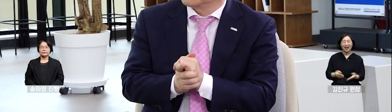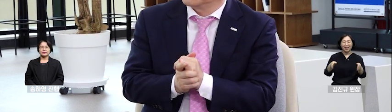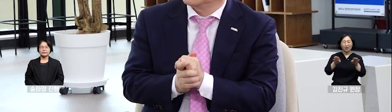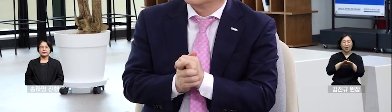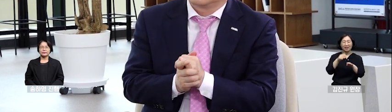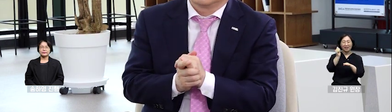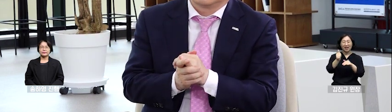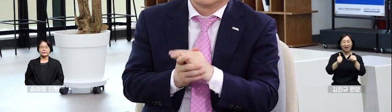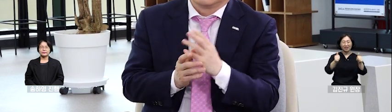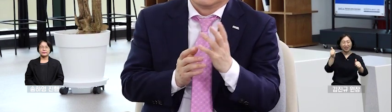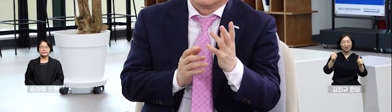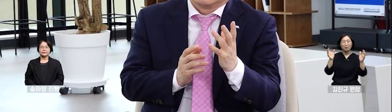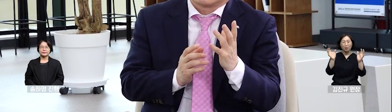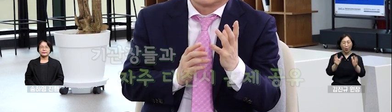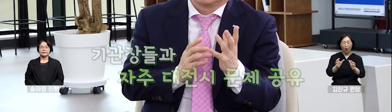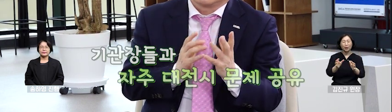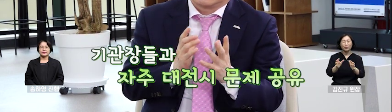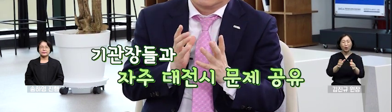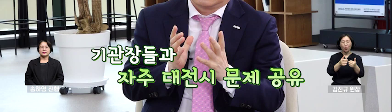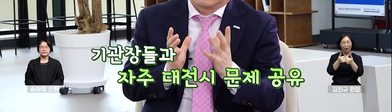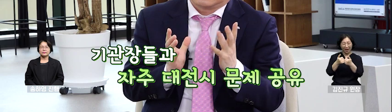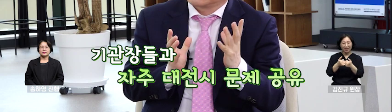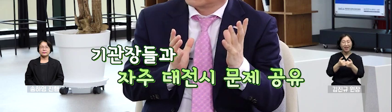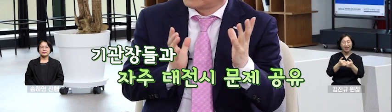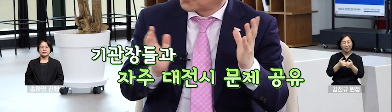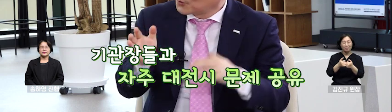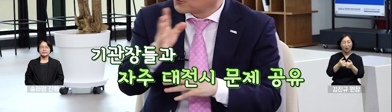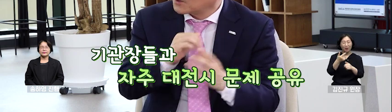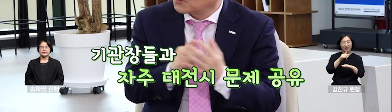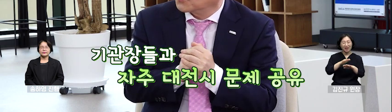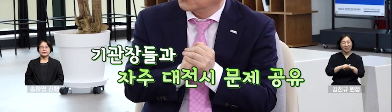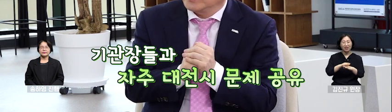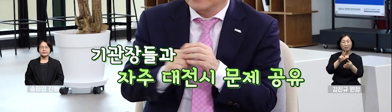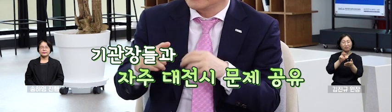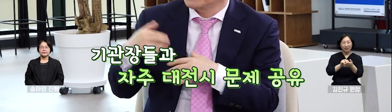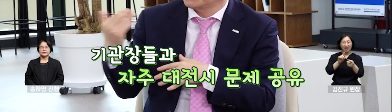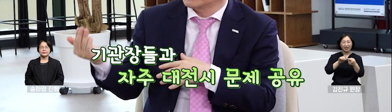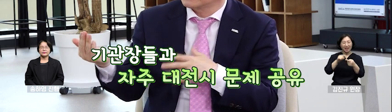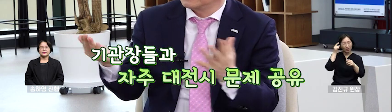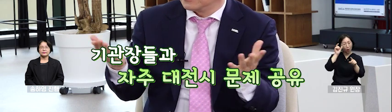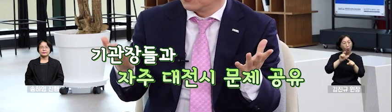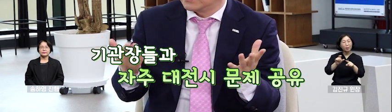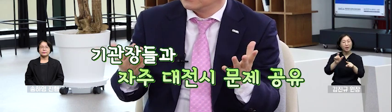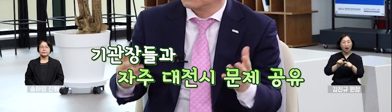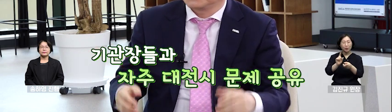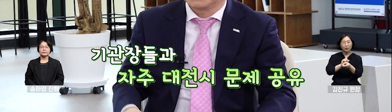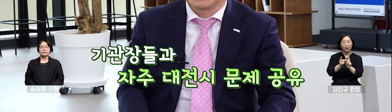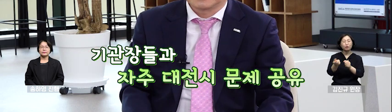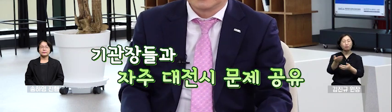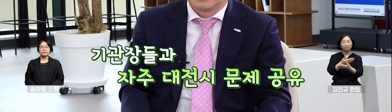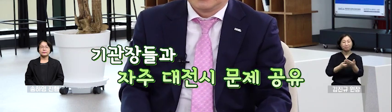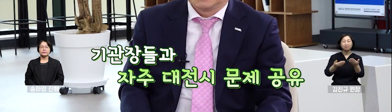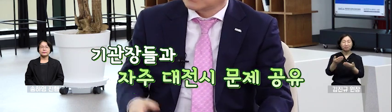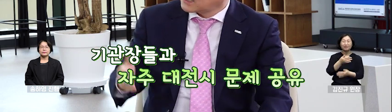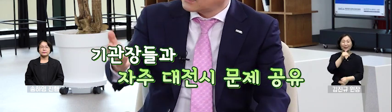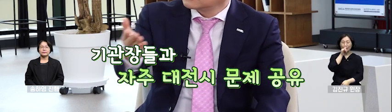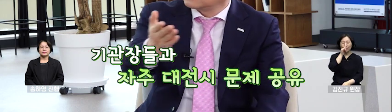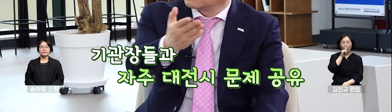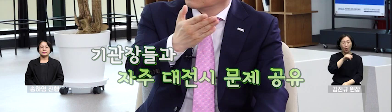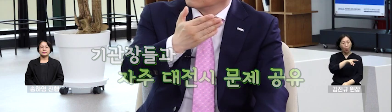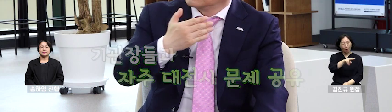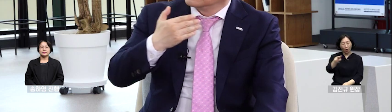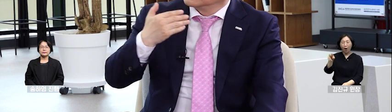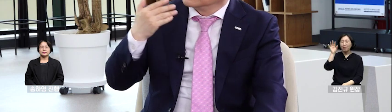자주 모여서 어 어 대전 문제에 대해서 막 고기도 하고 이렇게 했으면 좋겠다 그런 얘기도 많이 하거든요 근데 그거